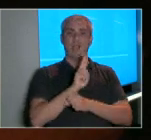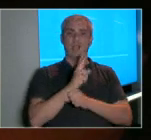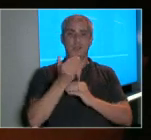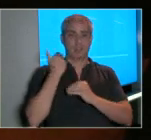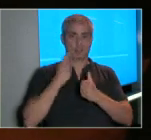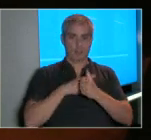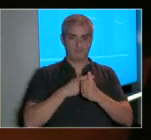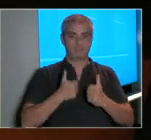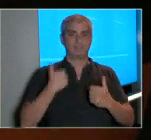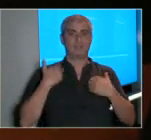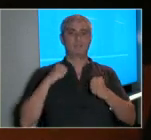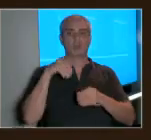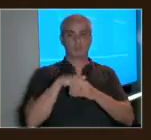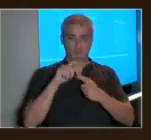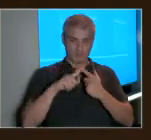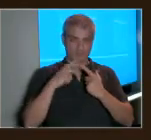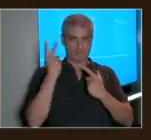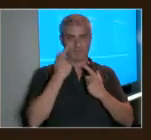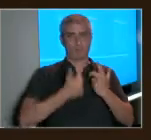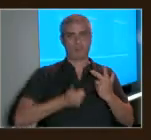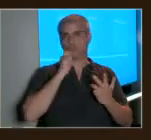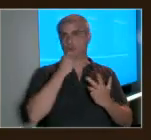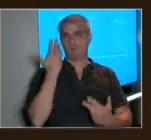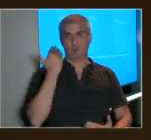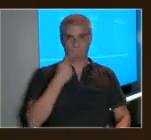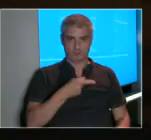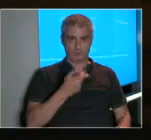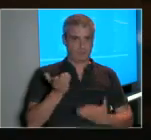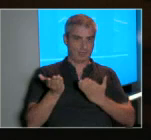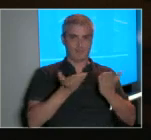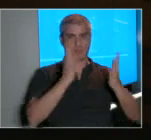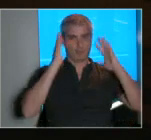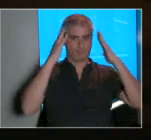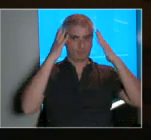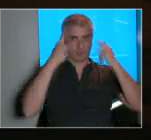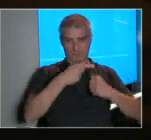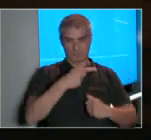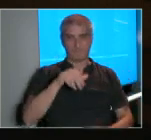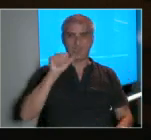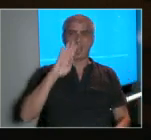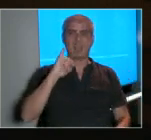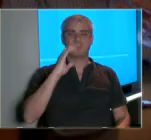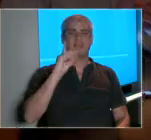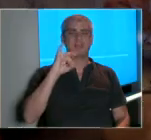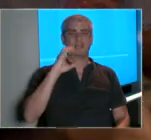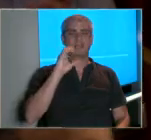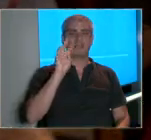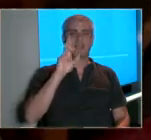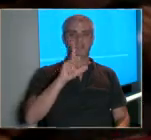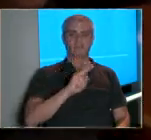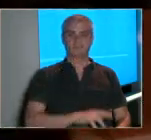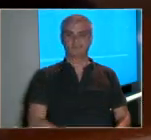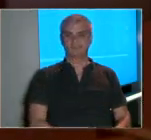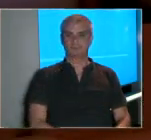העורף, שר לביטחון פנים וכמובן ראש השב"כ לשעבר. קבלו במחיאות כפיים את אבי דיכטר.